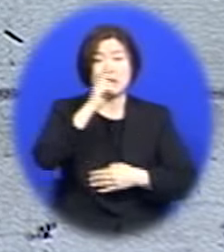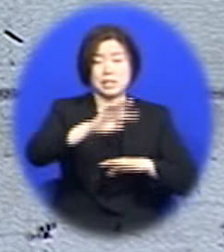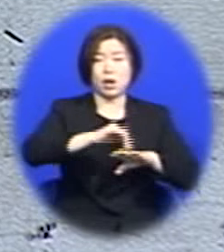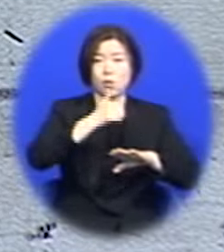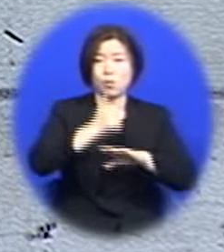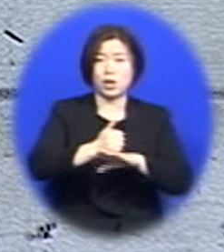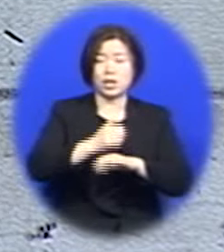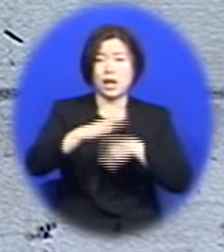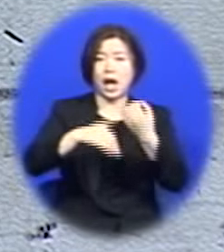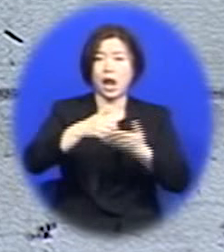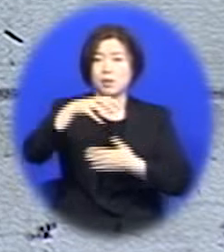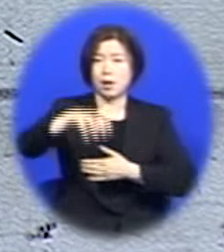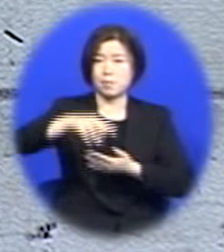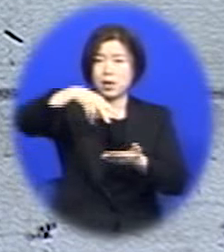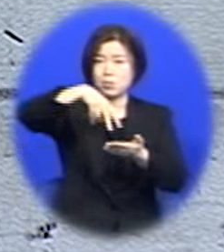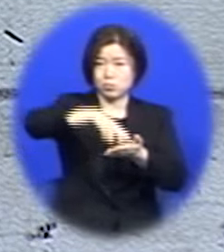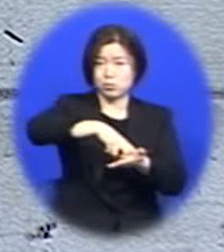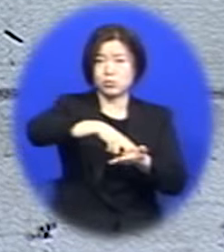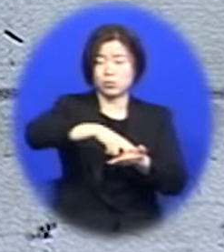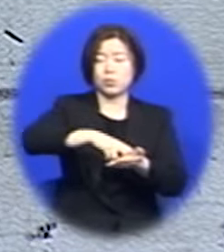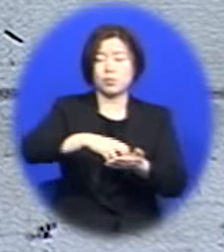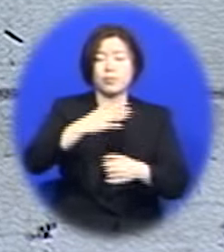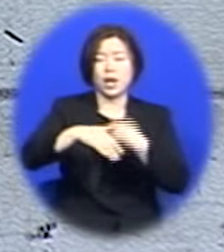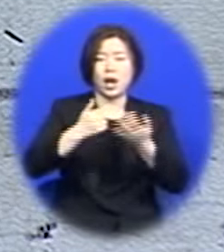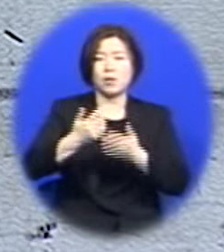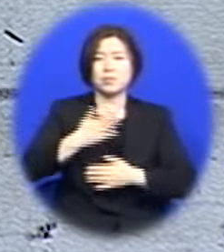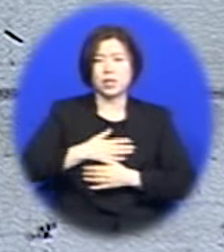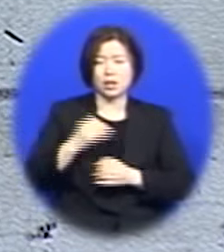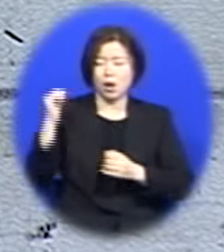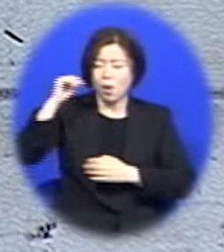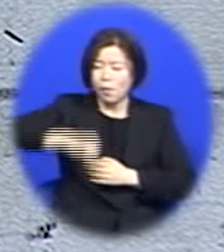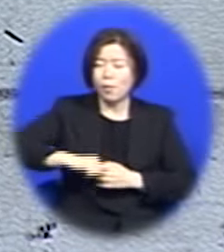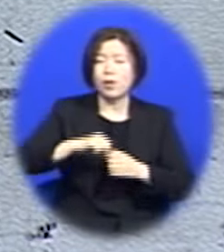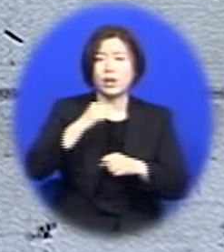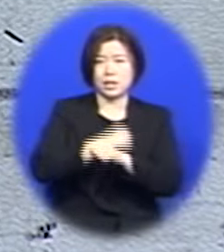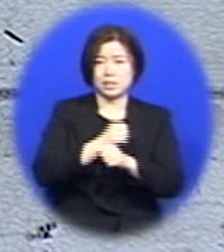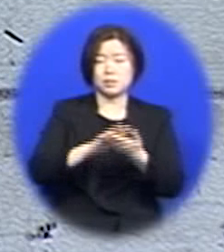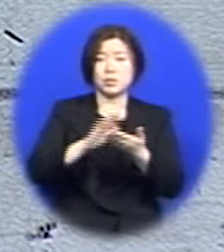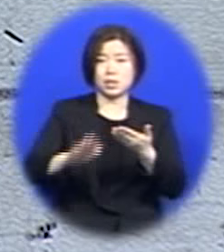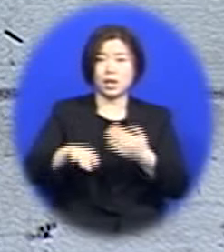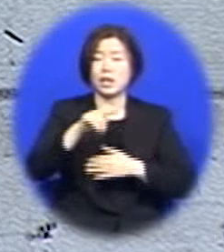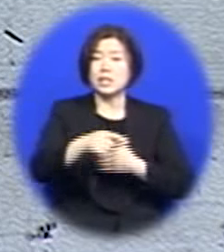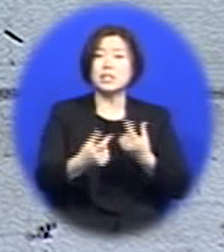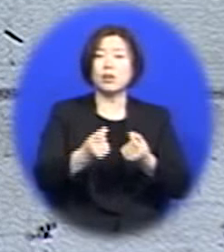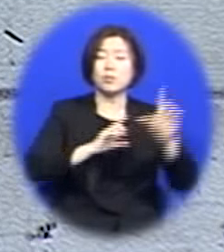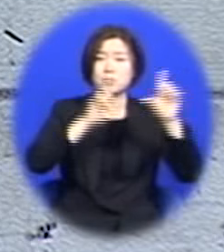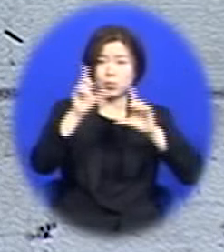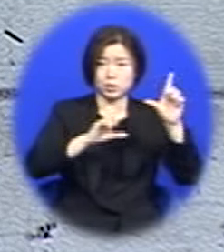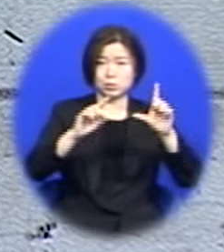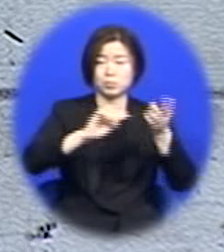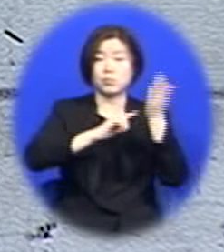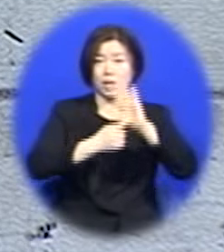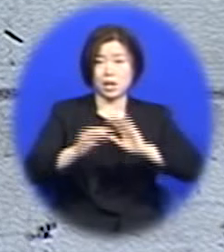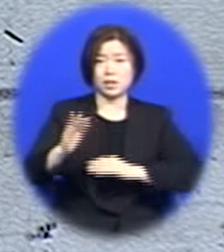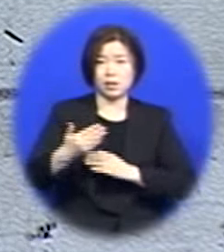하나님 앞에 무릎 꿇고 하나님 제가 불순종했습니다 이렇게 나와야 할 텐데, 사울 왕은